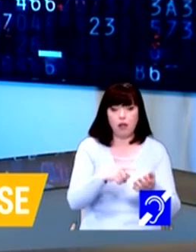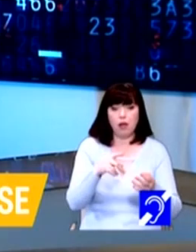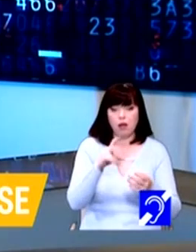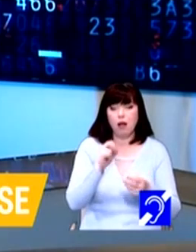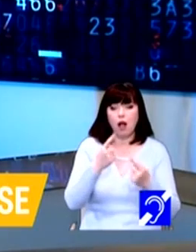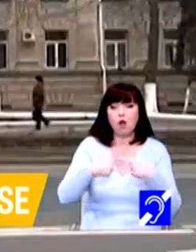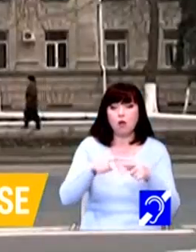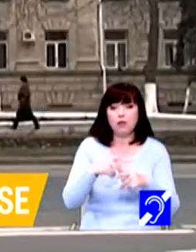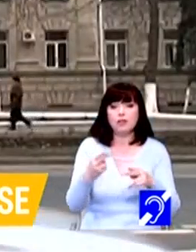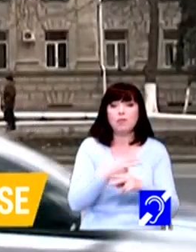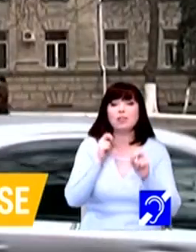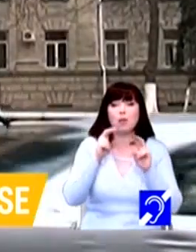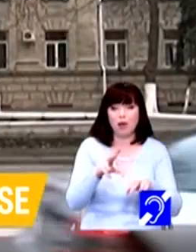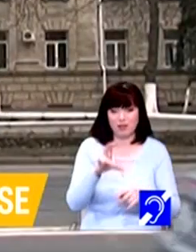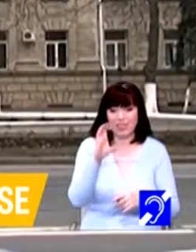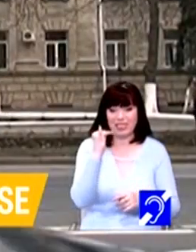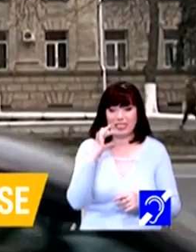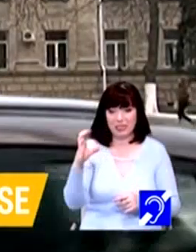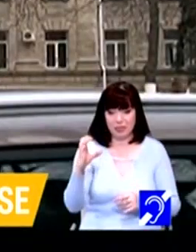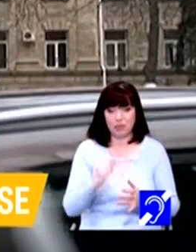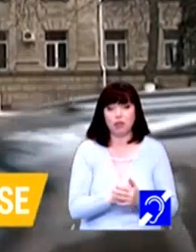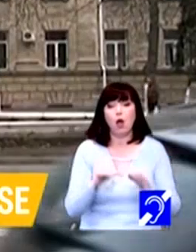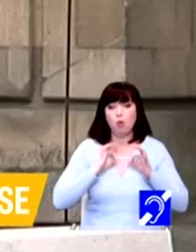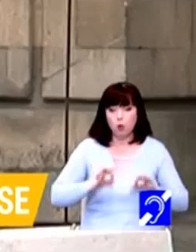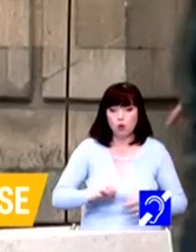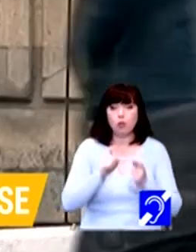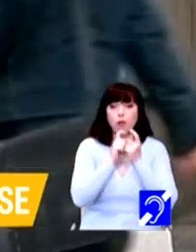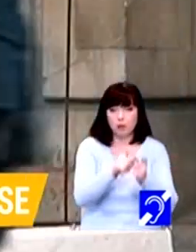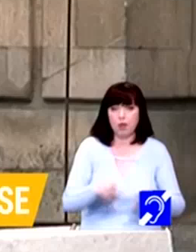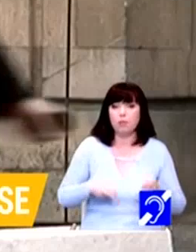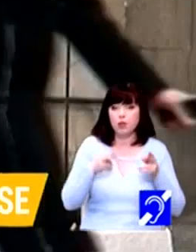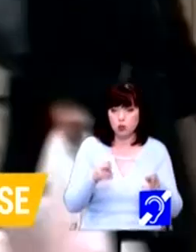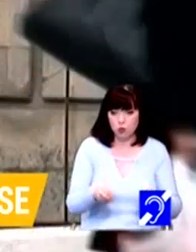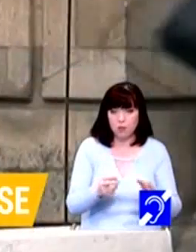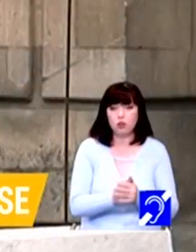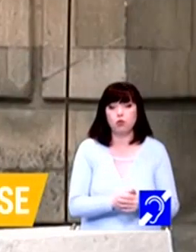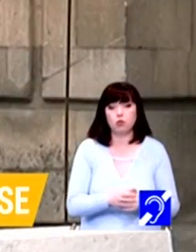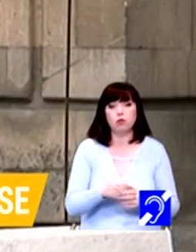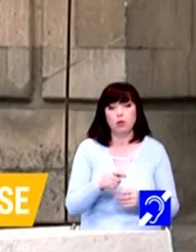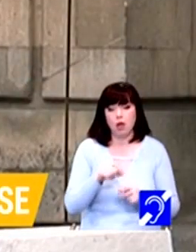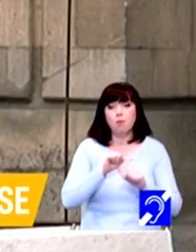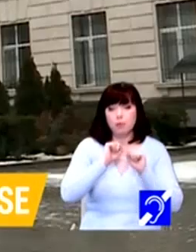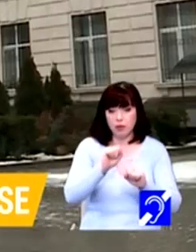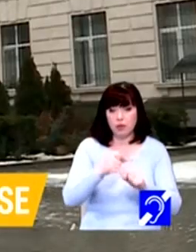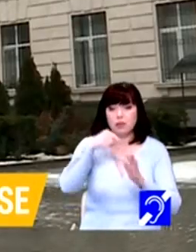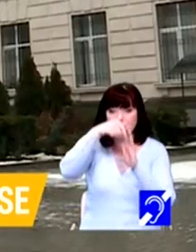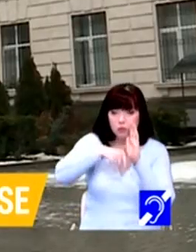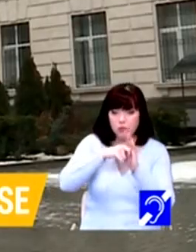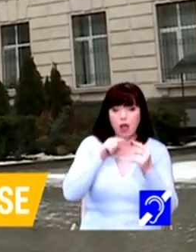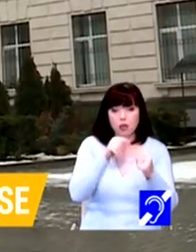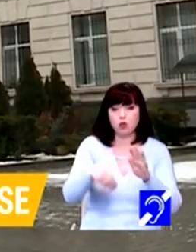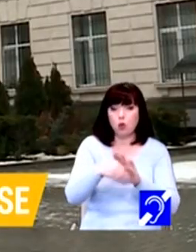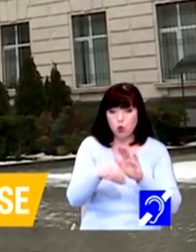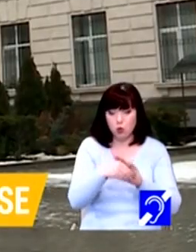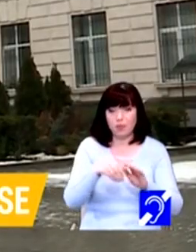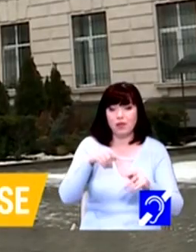speciale. Serviciul de Informații și Securitate, Procuratura pentru Combaterea Criminalității Organizate, Serviciul Protecției Interne și Anticorupție al